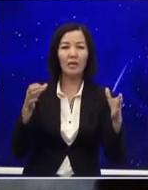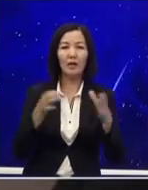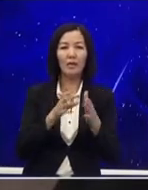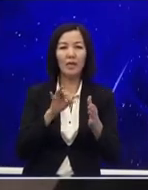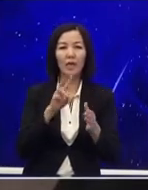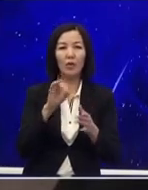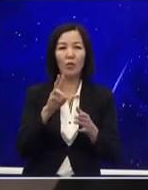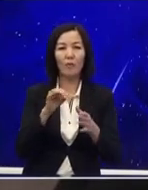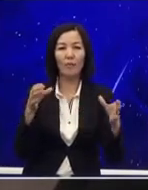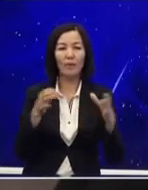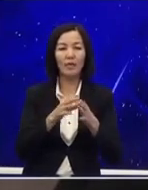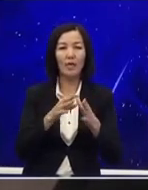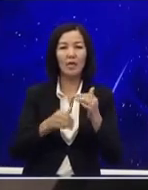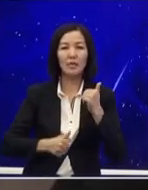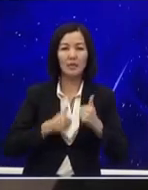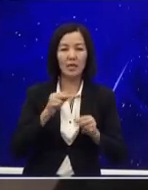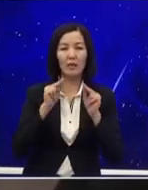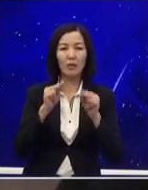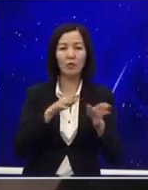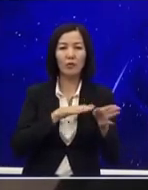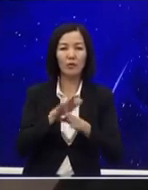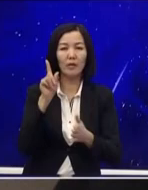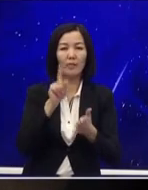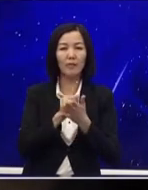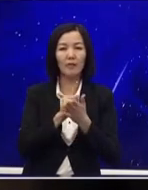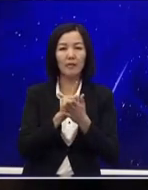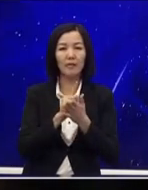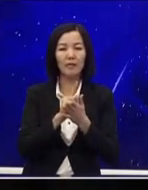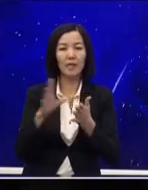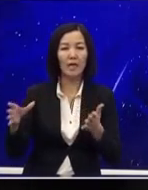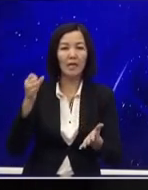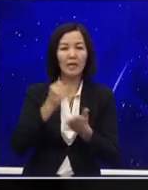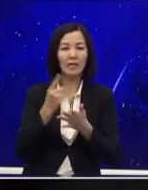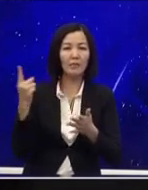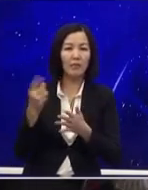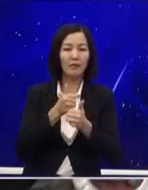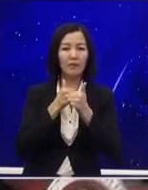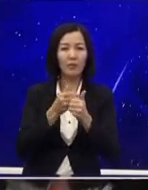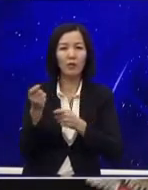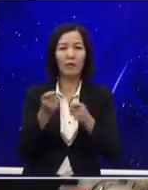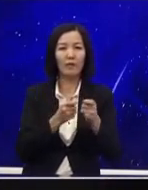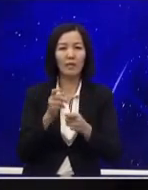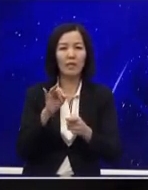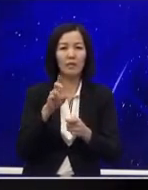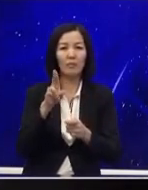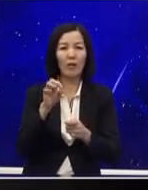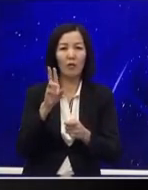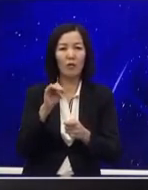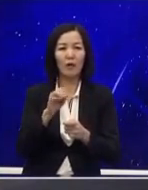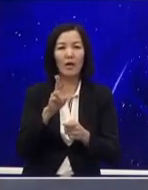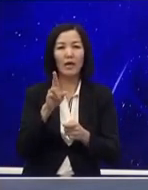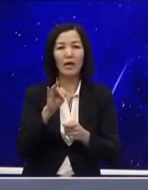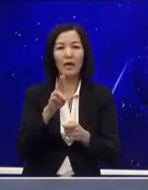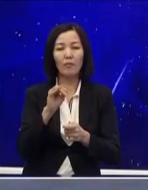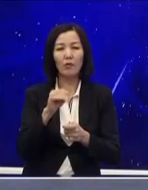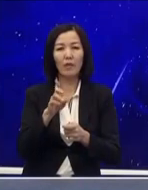райкома партии. За добросовестное исполнение обязанностей впоследствии его назначили первым заместителем руководителя исполкома.